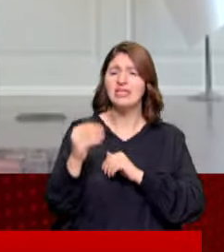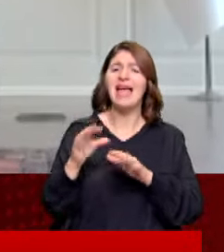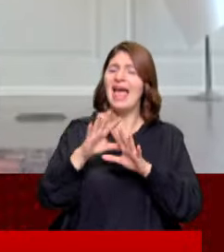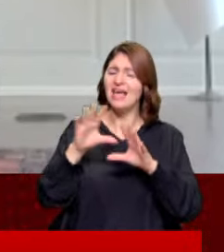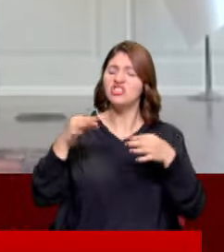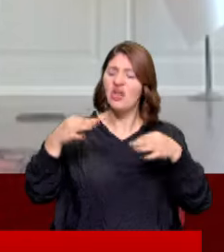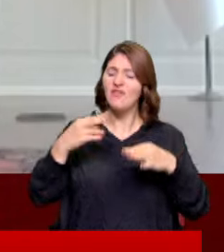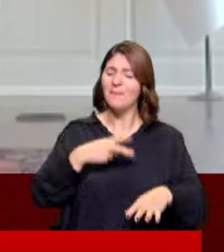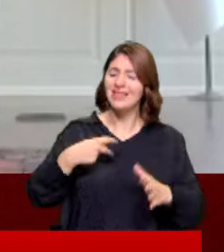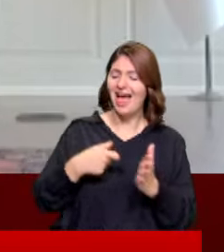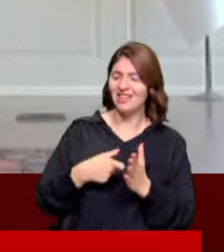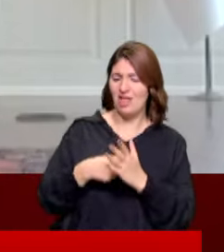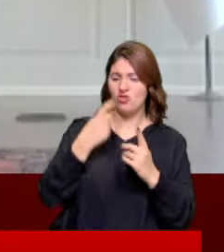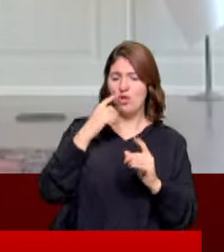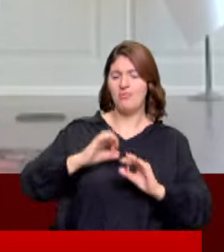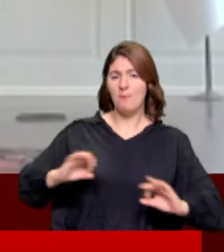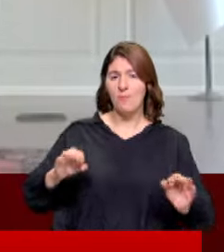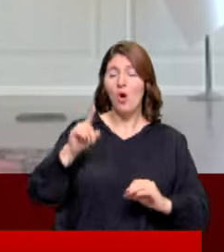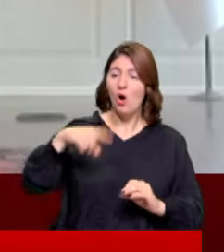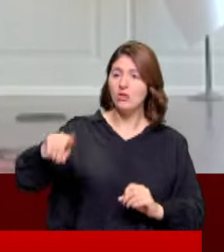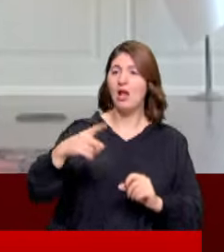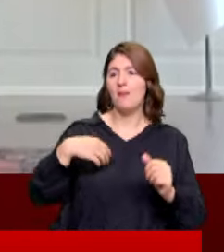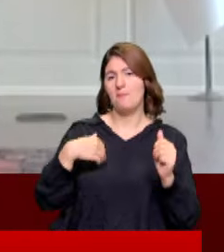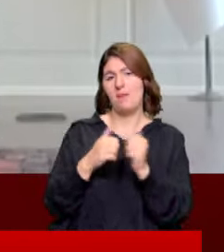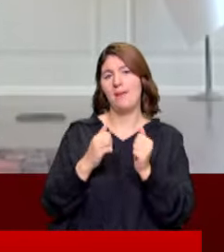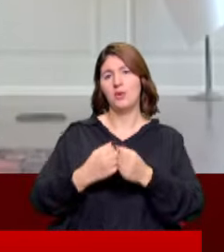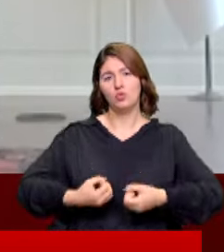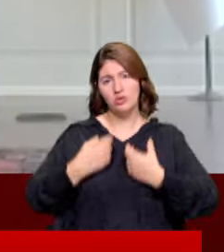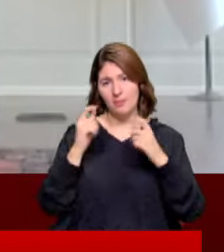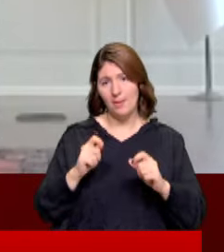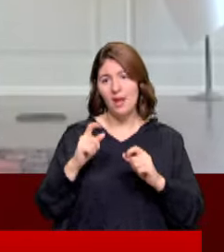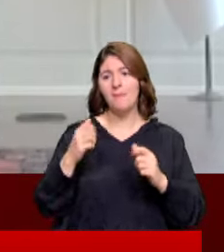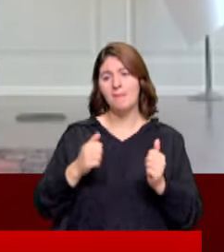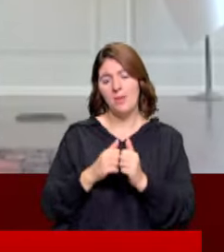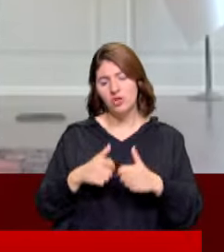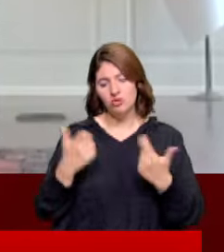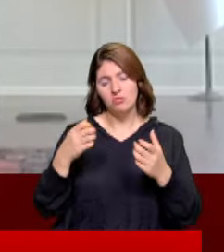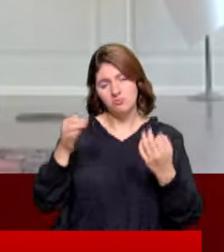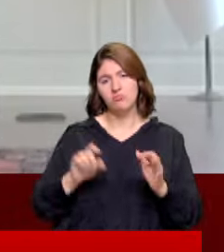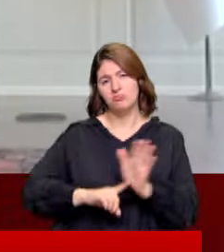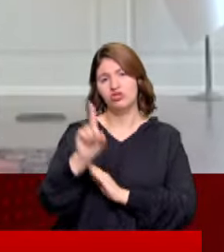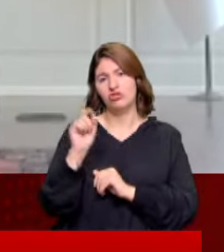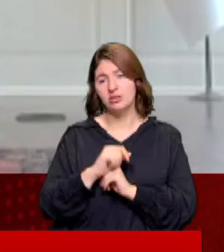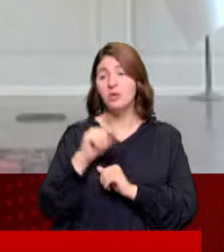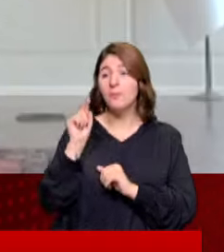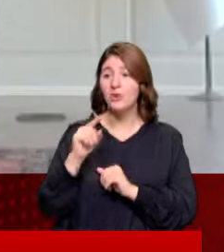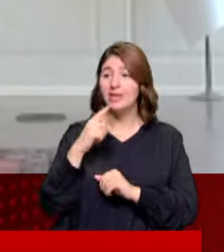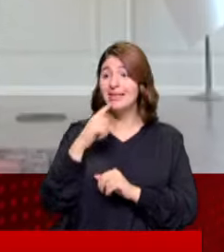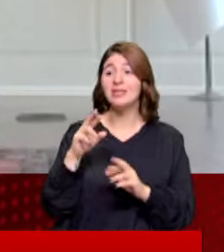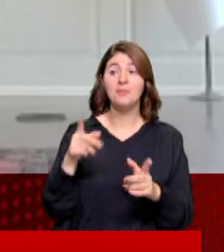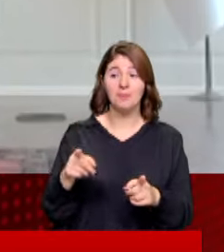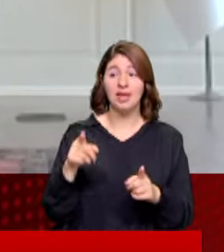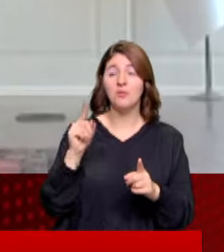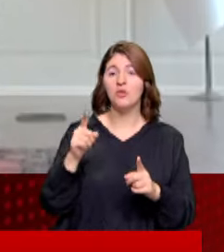şeffaf belediyecilik adı altında onlarla birlikte üreterek, birlikte geliştirerek başaracağız. Bu dediğim gibi